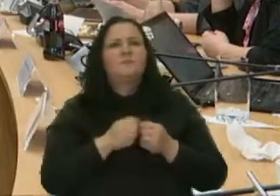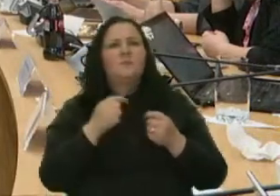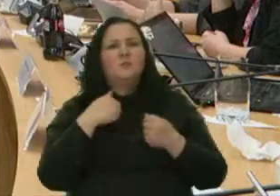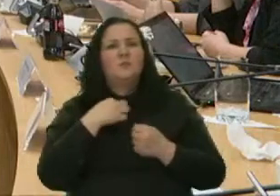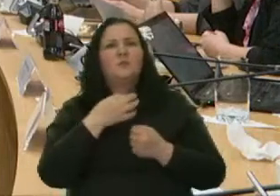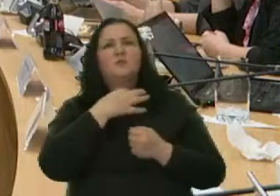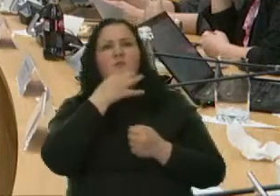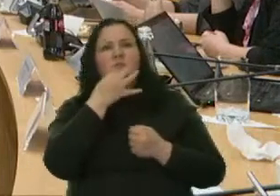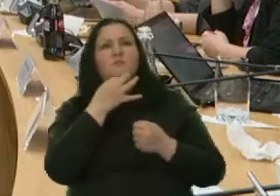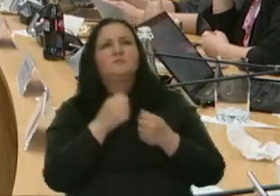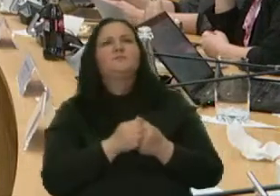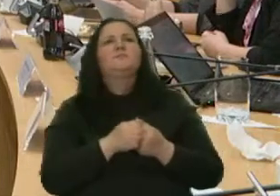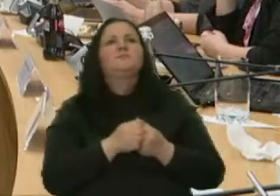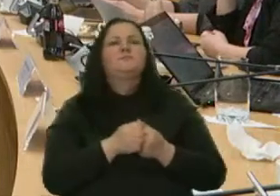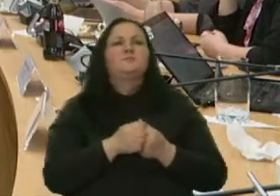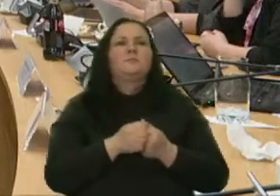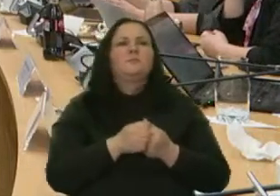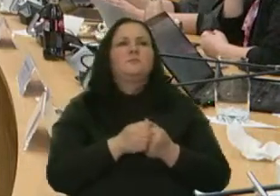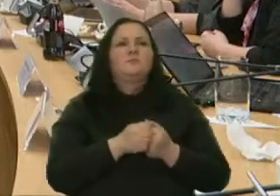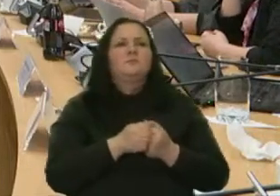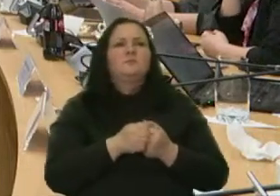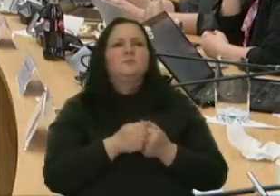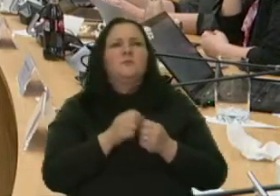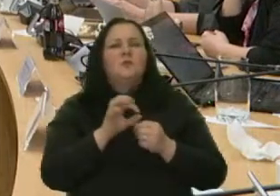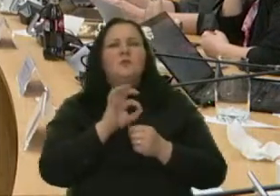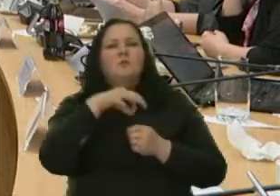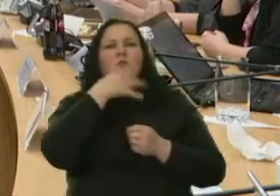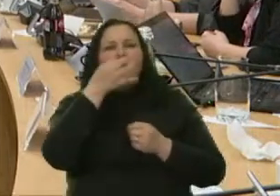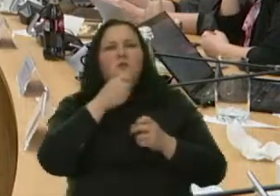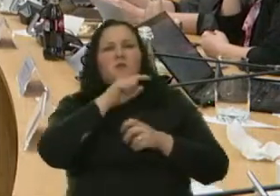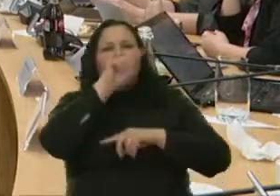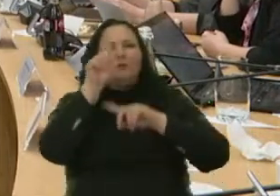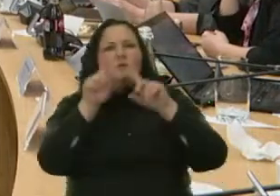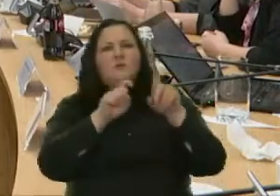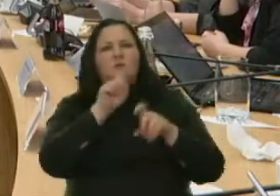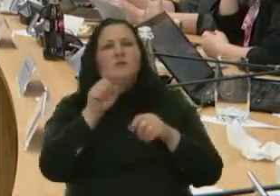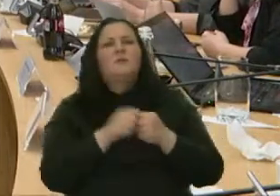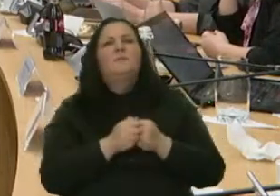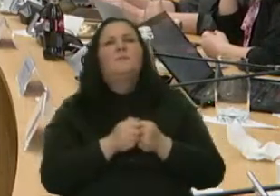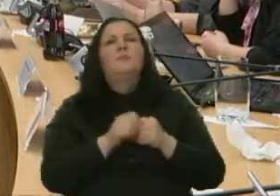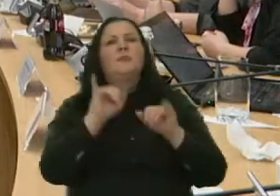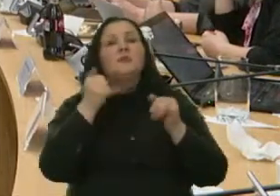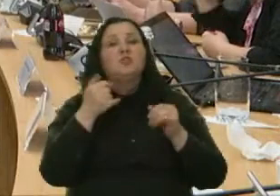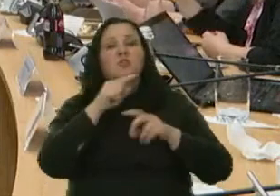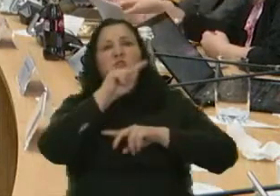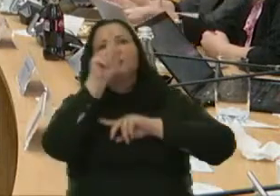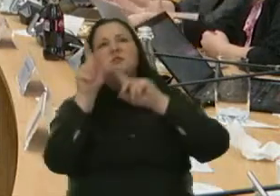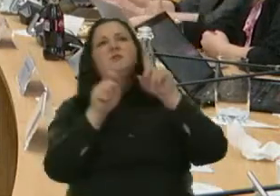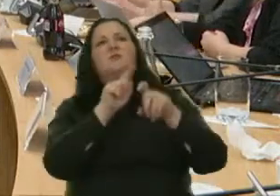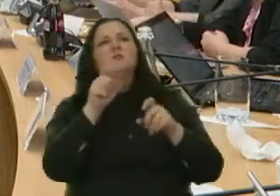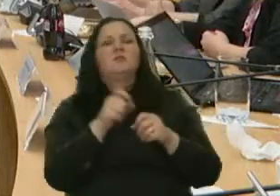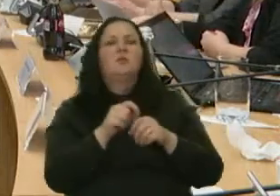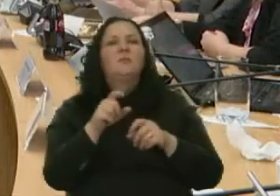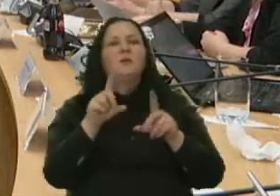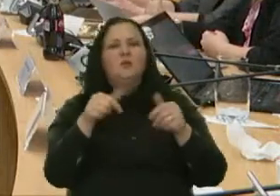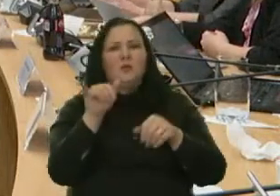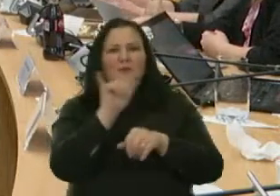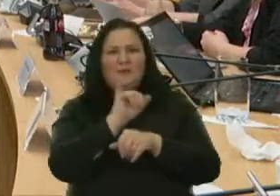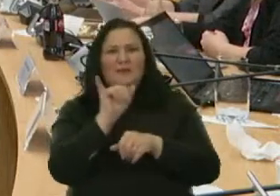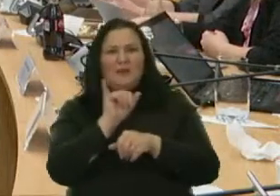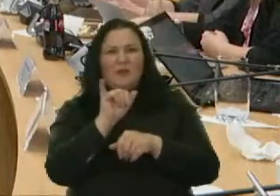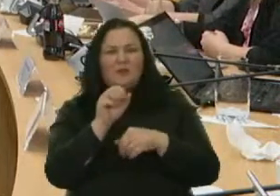adresez doamnei moigrădean adresați întrebarea vă rog Ok Mulțumesc și s o întreb pe doamna director